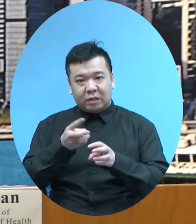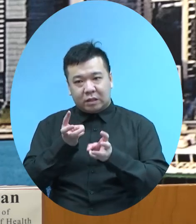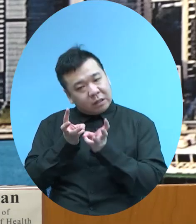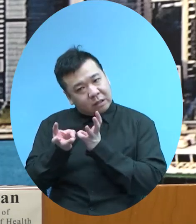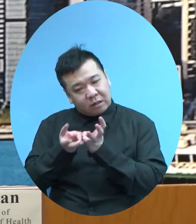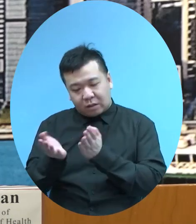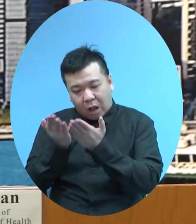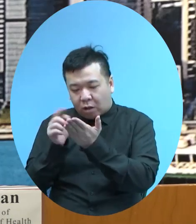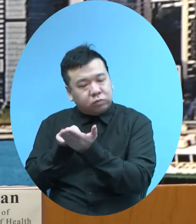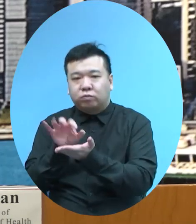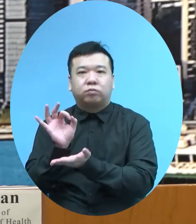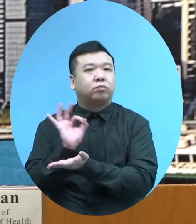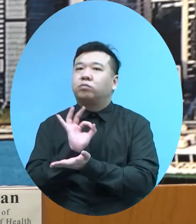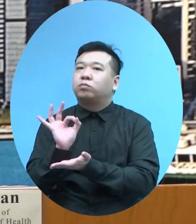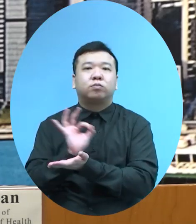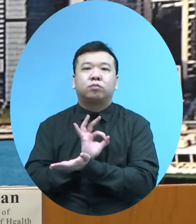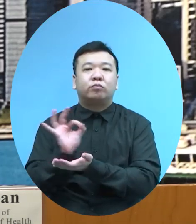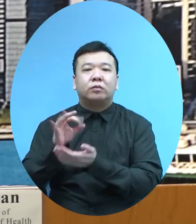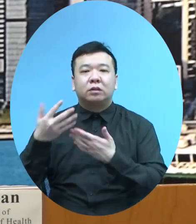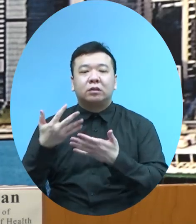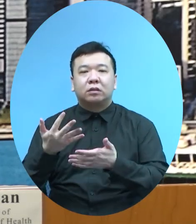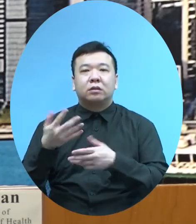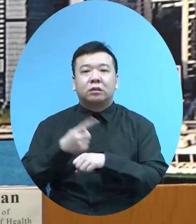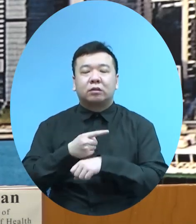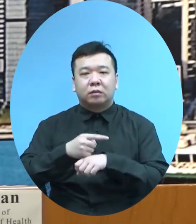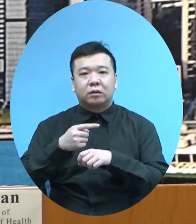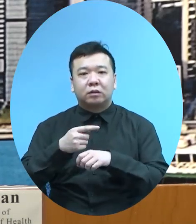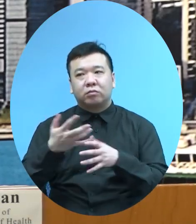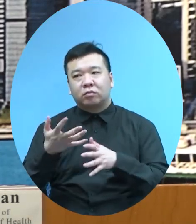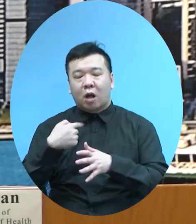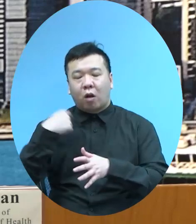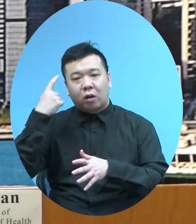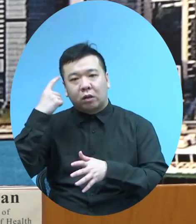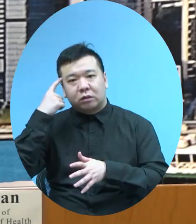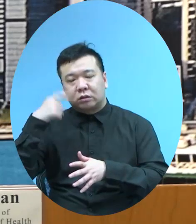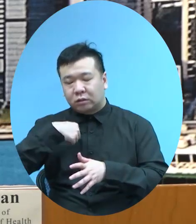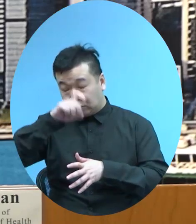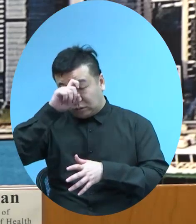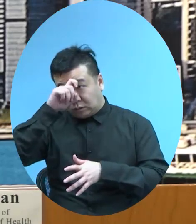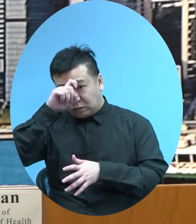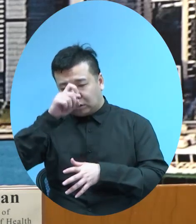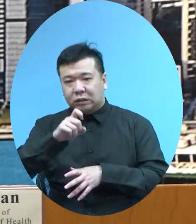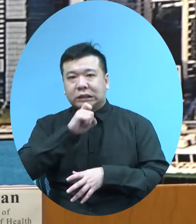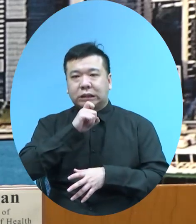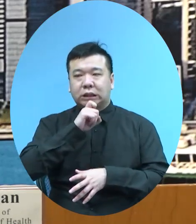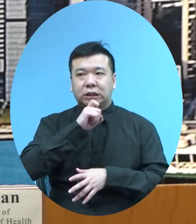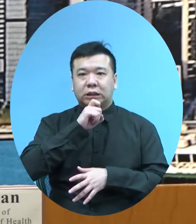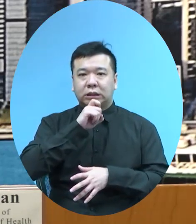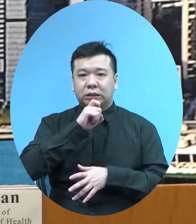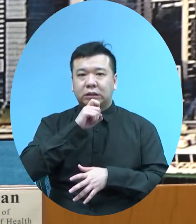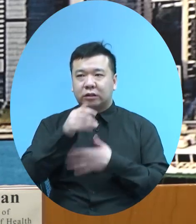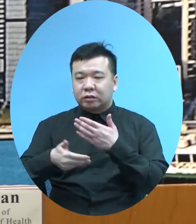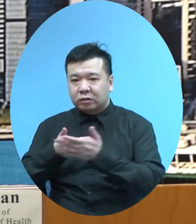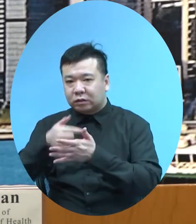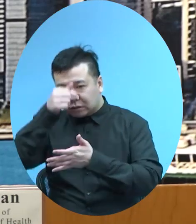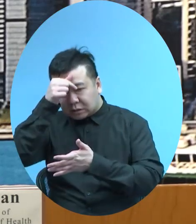即係嗰個數據，咁所以咧即係暫時就不過即係據我自己即係記得咧，其實真係有覆診